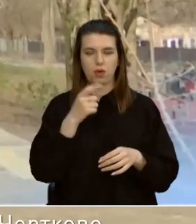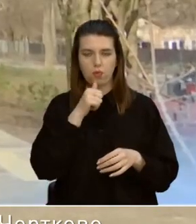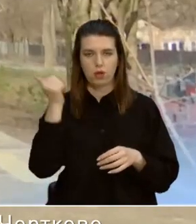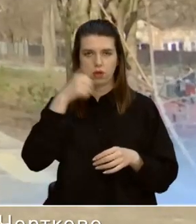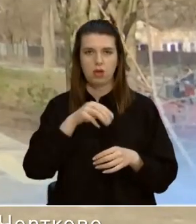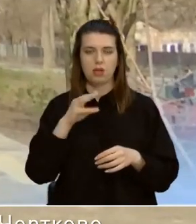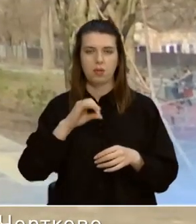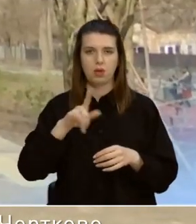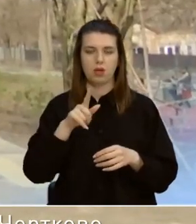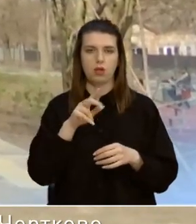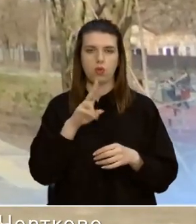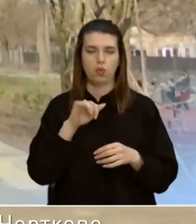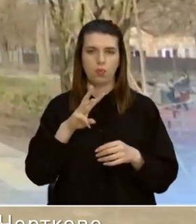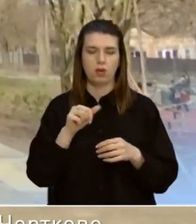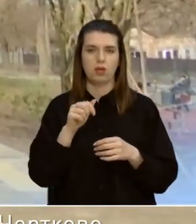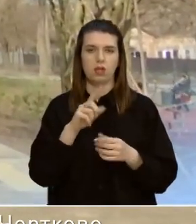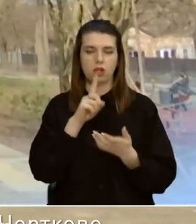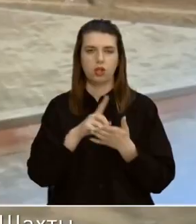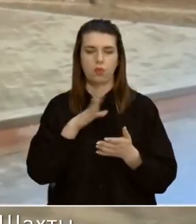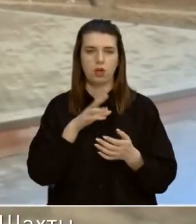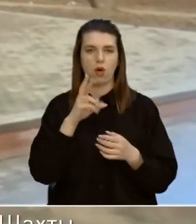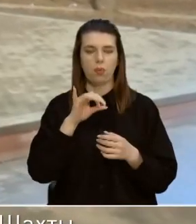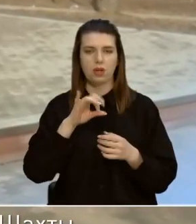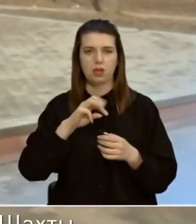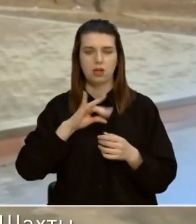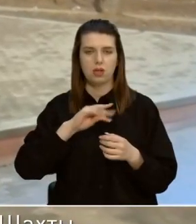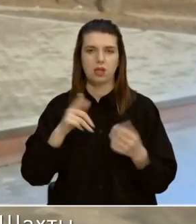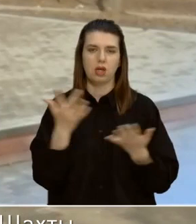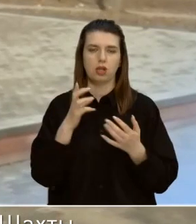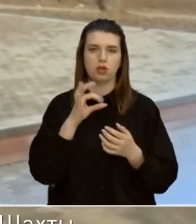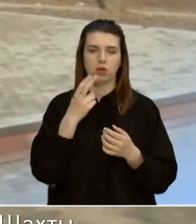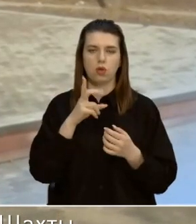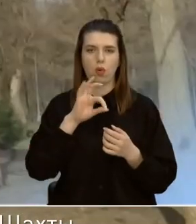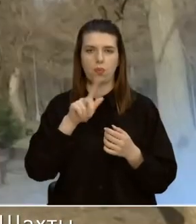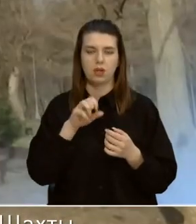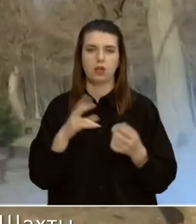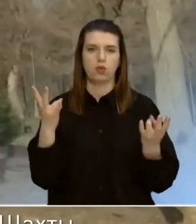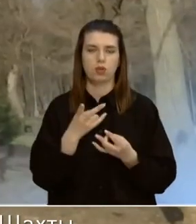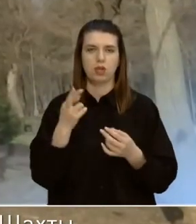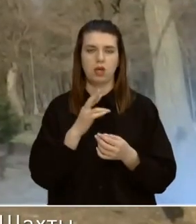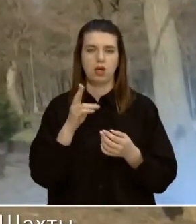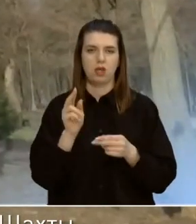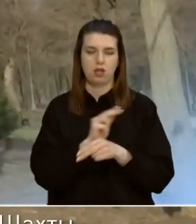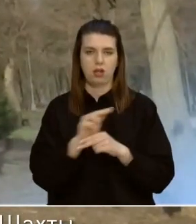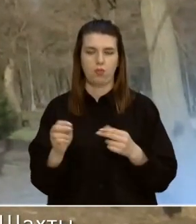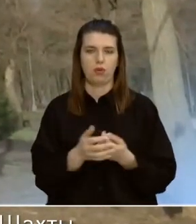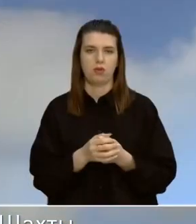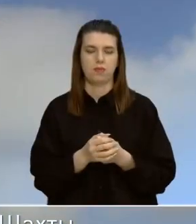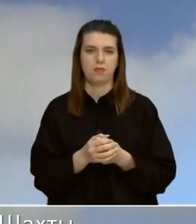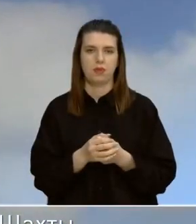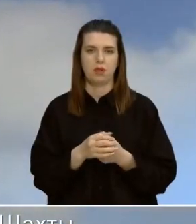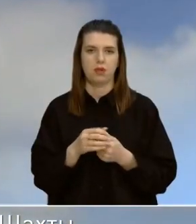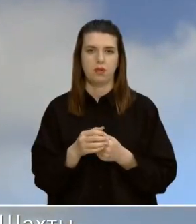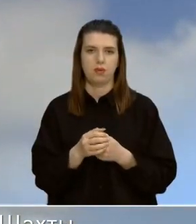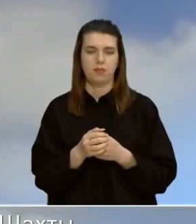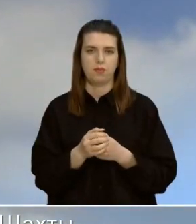году. Теперь депутаты Гордумы Ростова-на-Дону должны будут определить, какие еще социальные объекты нужны для благополучной жизни горожан.